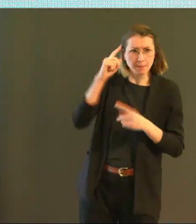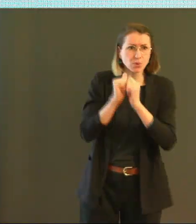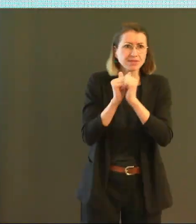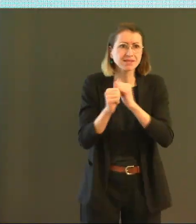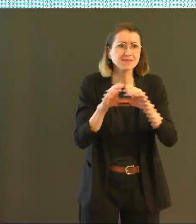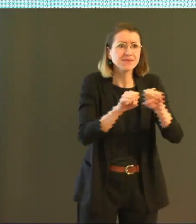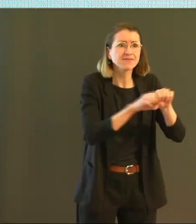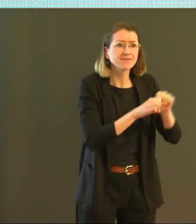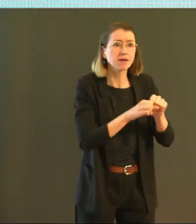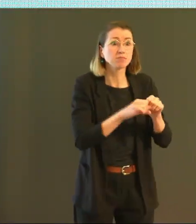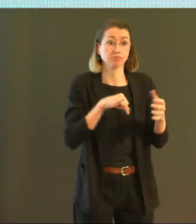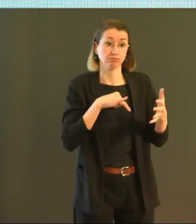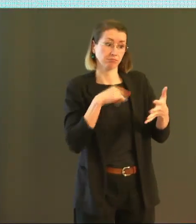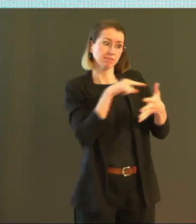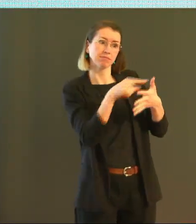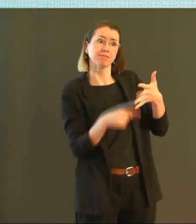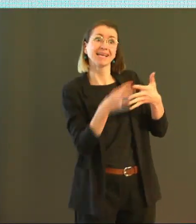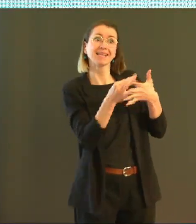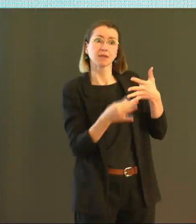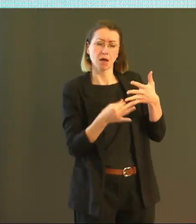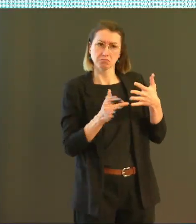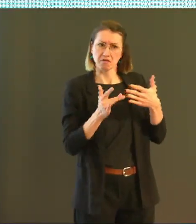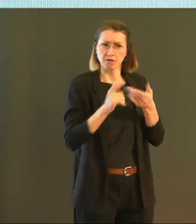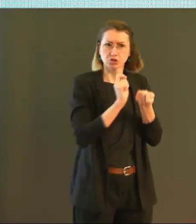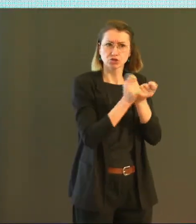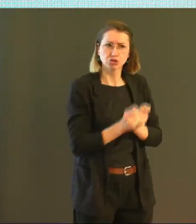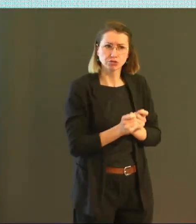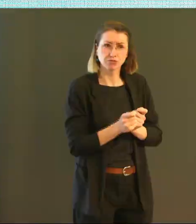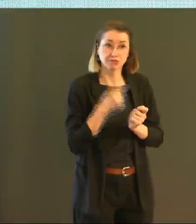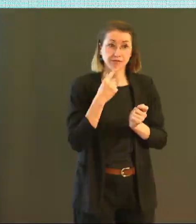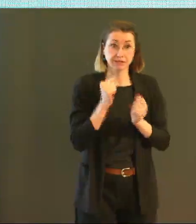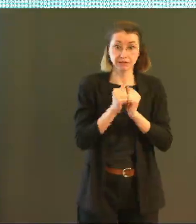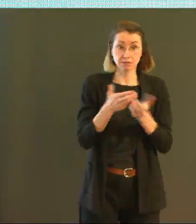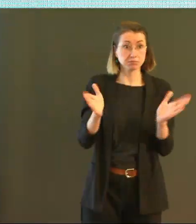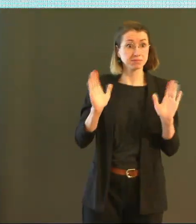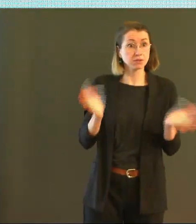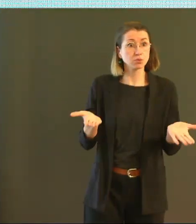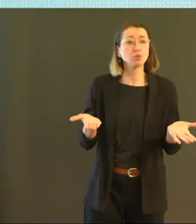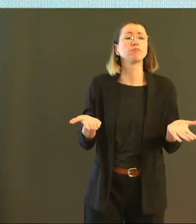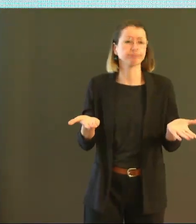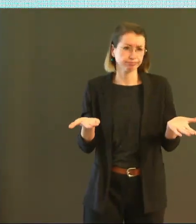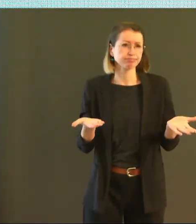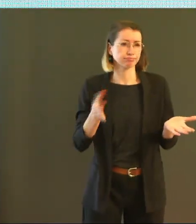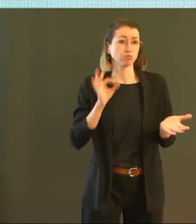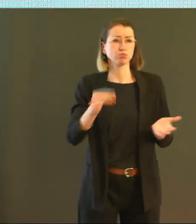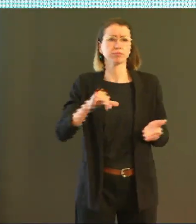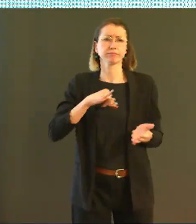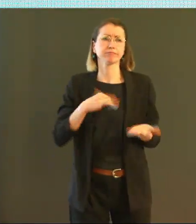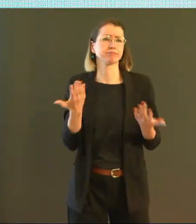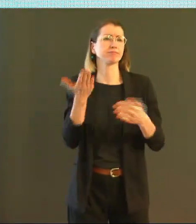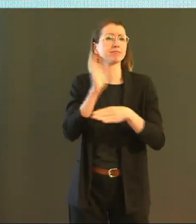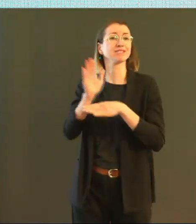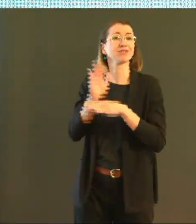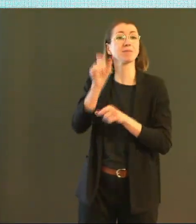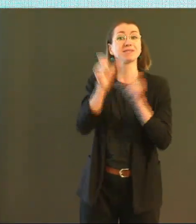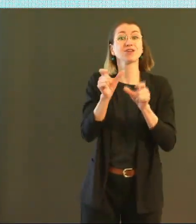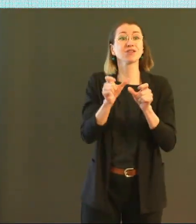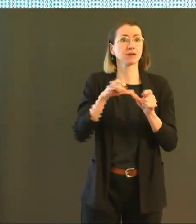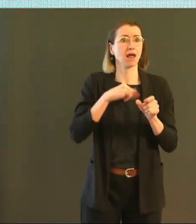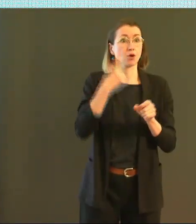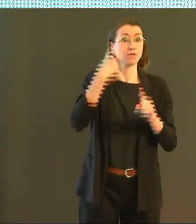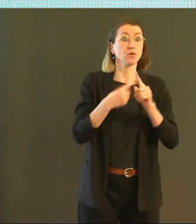n'y a pas eu plus de tests faits certaines personnes par exemple sont testé plusieurs fois et l'entièreté des testings ne sont pas en crise ira